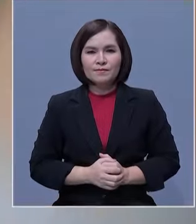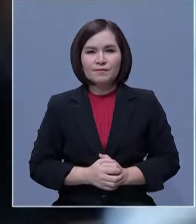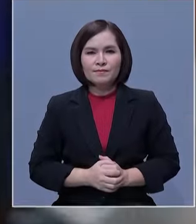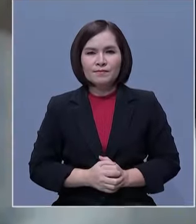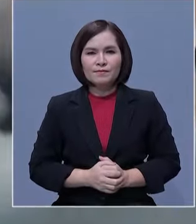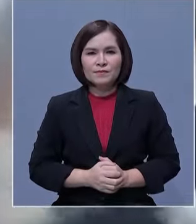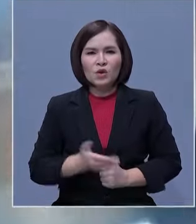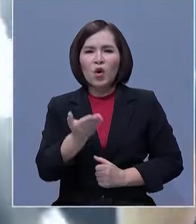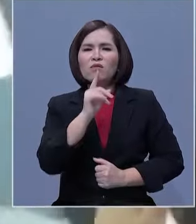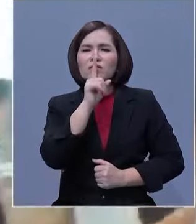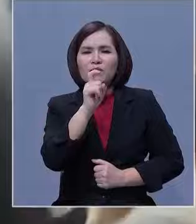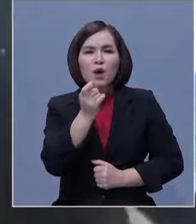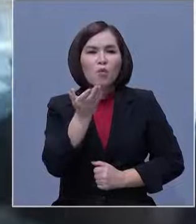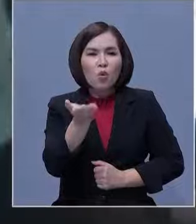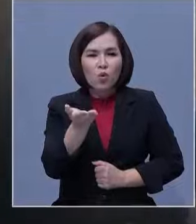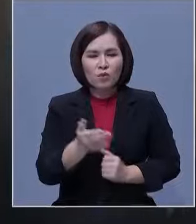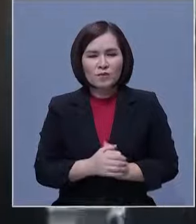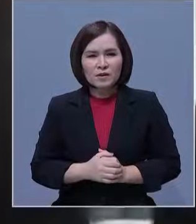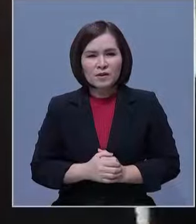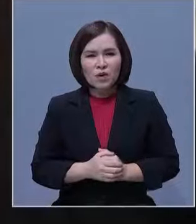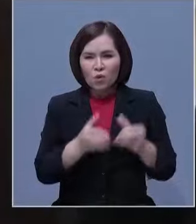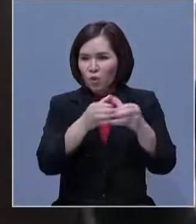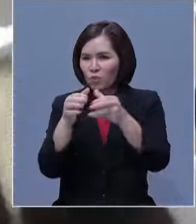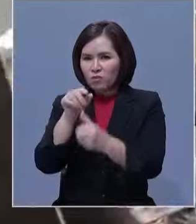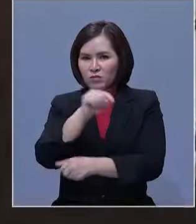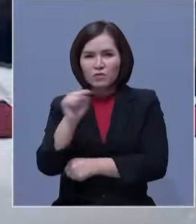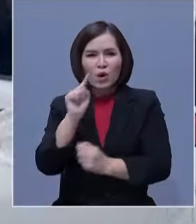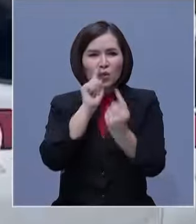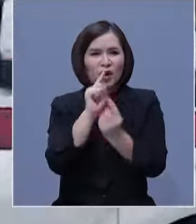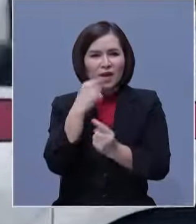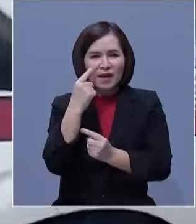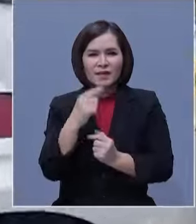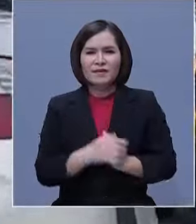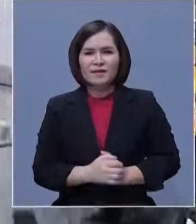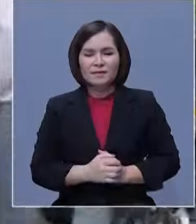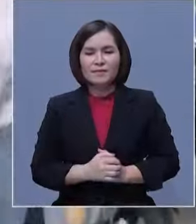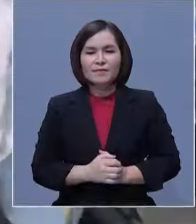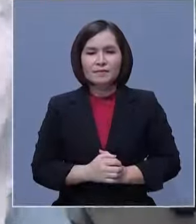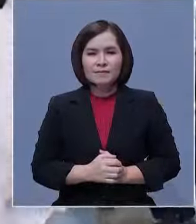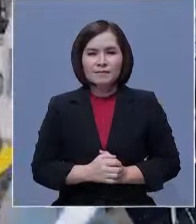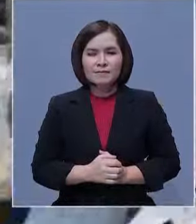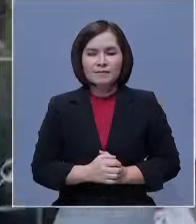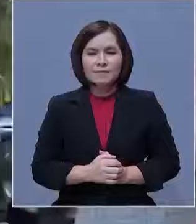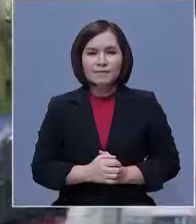มีรบกวนถามนิดนึงวันนั้นเรารู้จักกลุ่มไหนมาก่อนครับ ใครชนใครก่อน